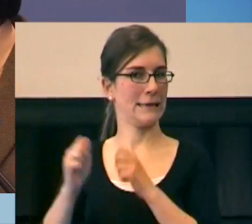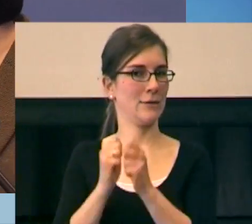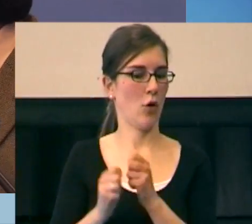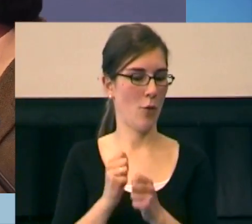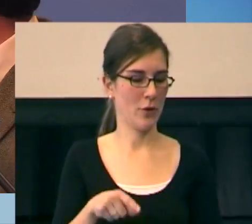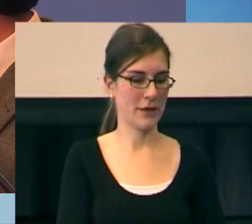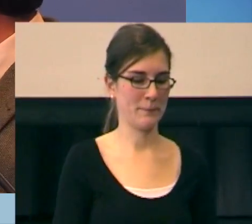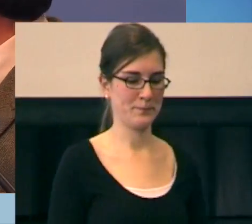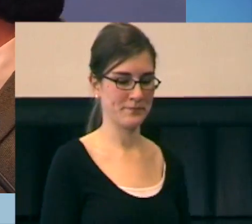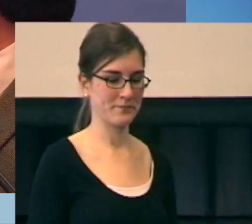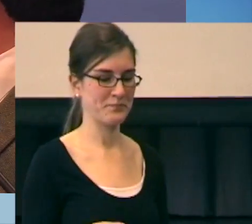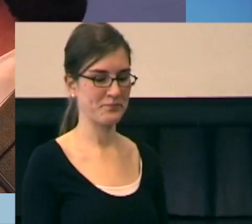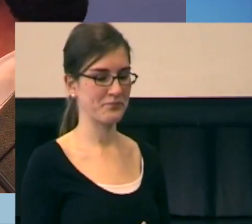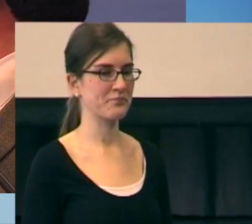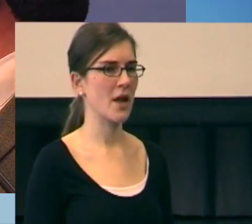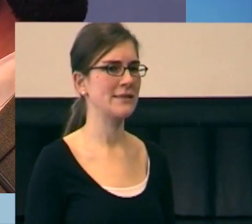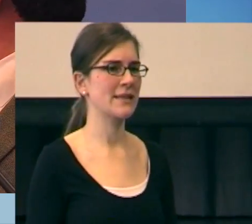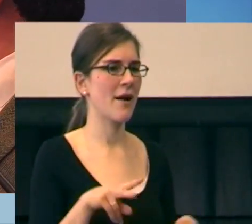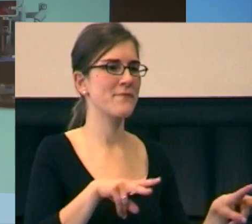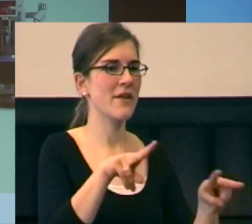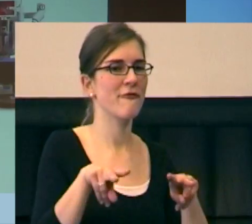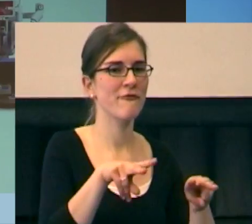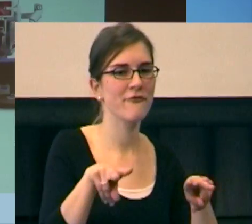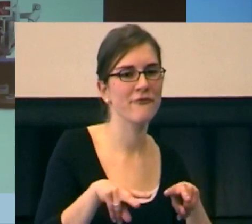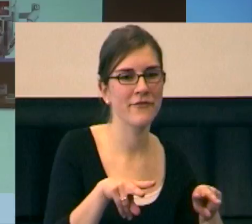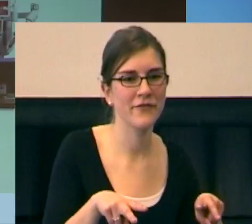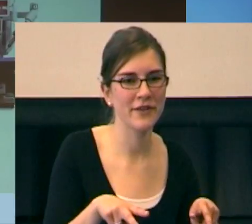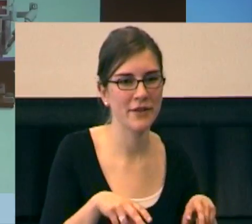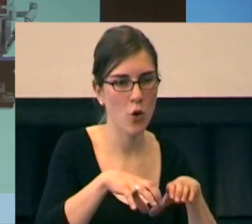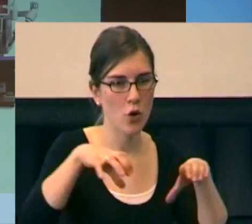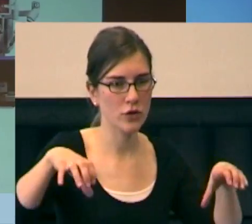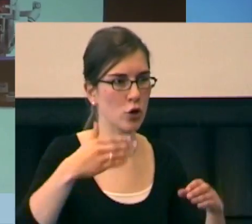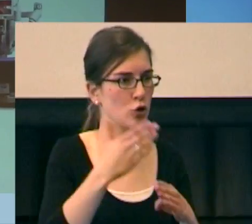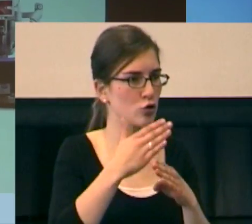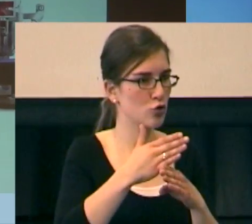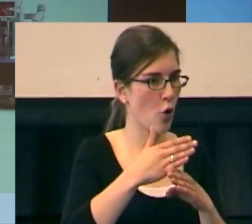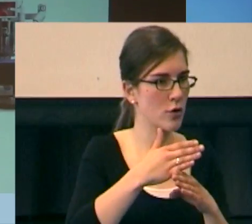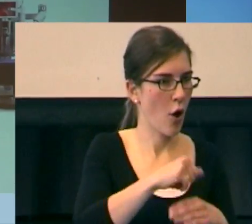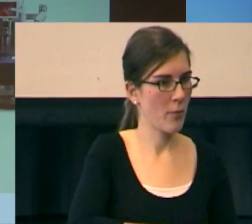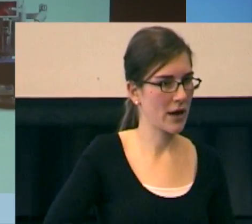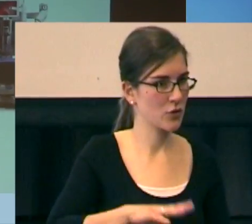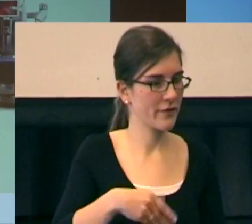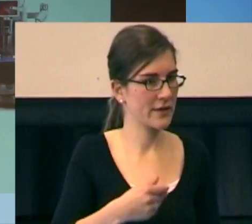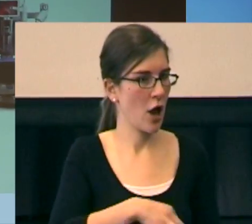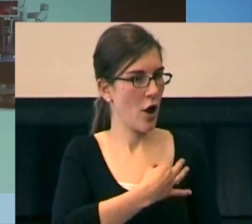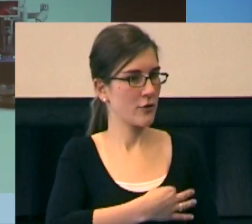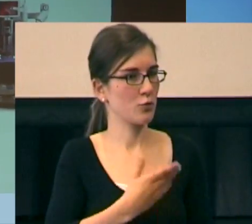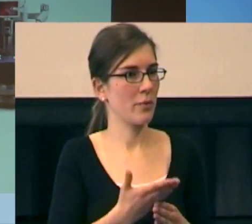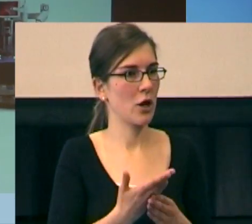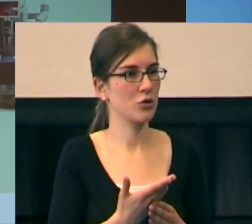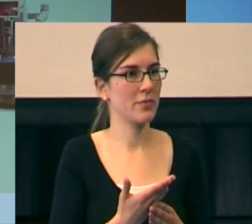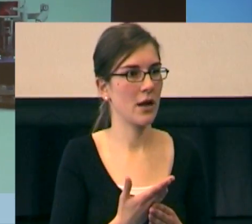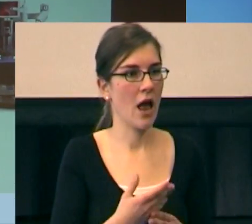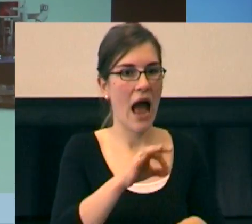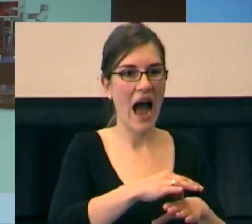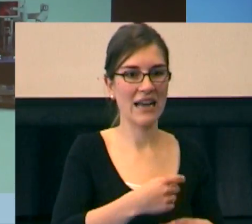das hier ist dann die Videokonsole, es hat schon Operationen gegeben, wo der Operateur in Frankreich saß und der Patient,